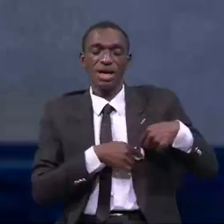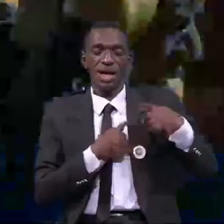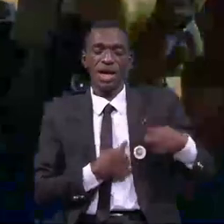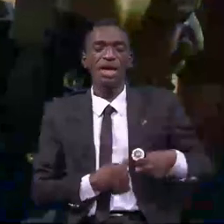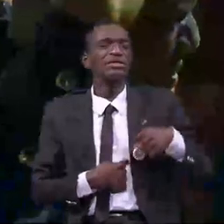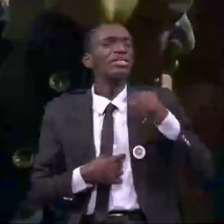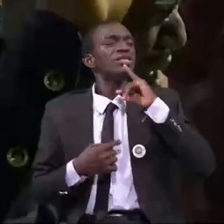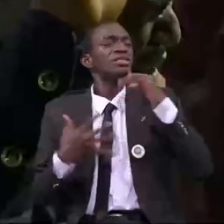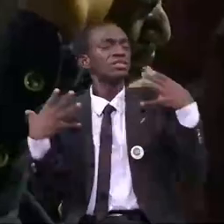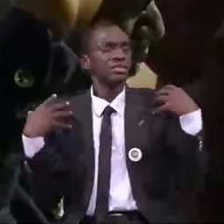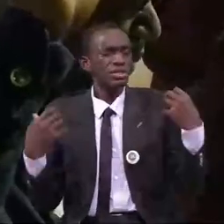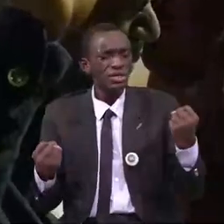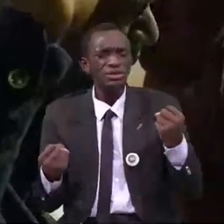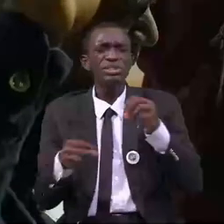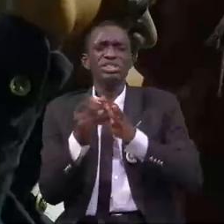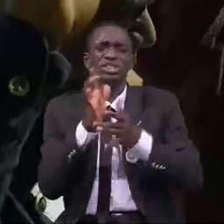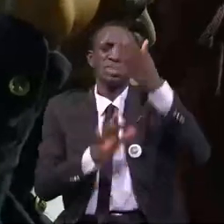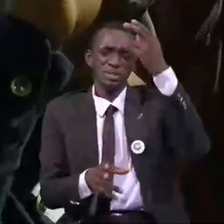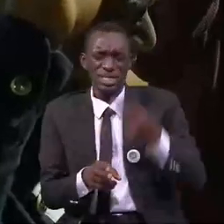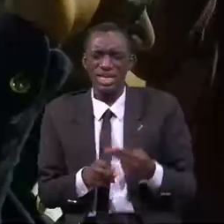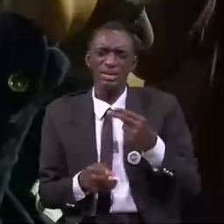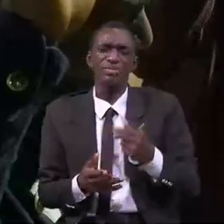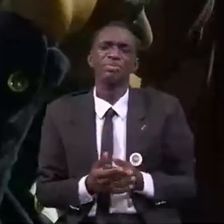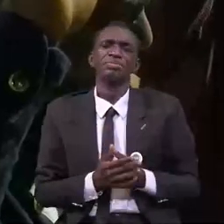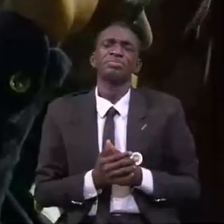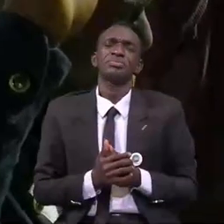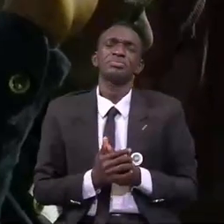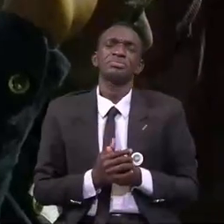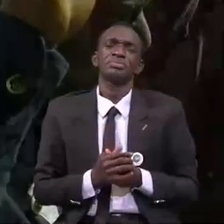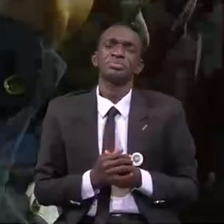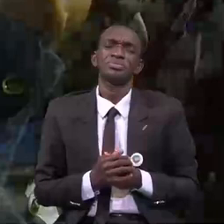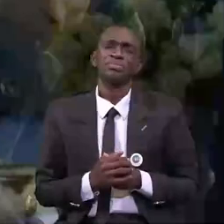le trou dans le cœur là que le cœur là soit guéri au nom de